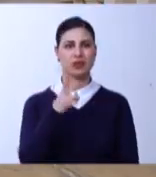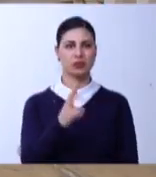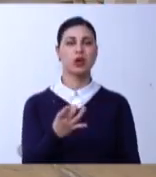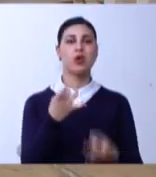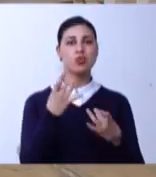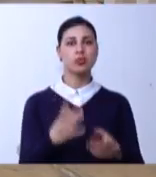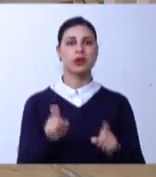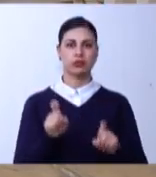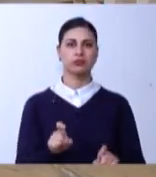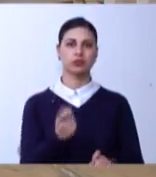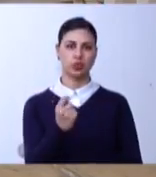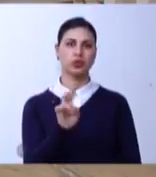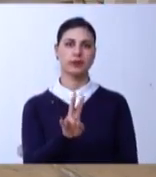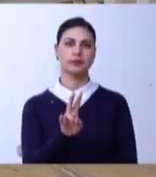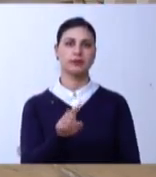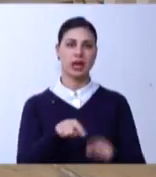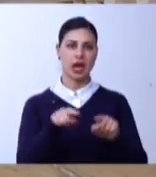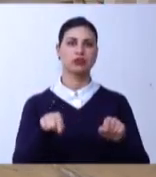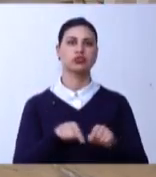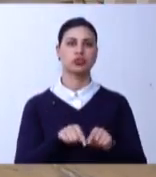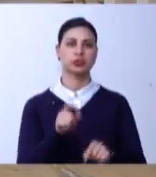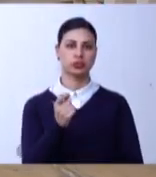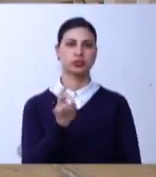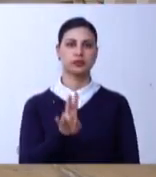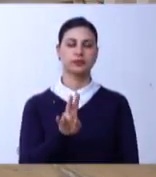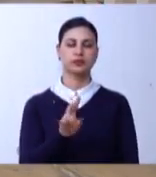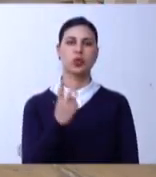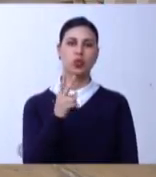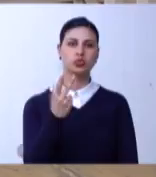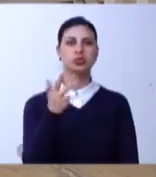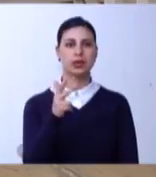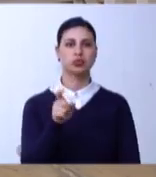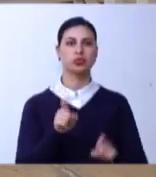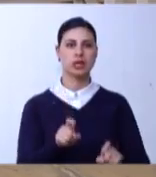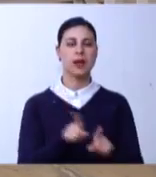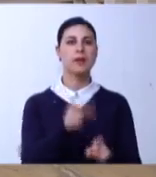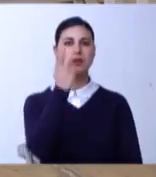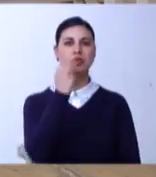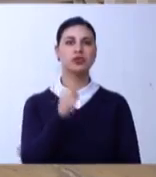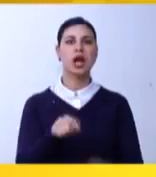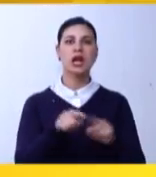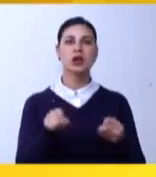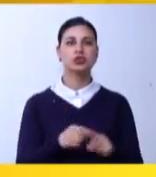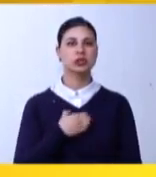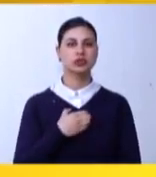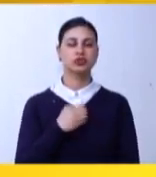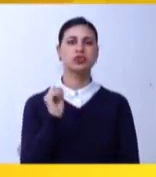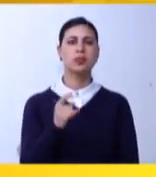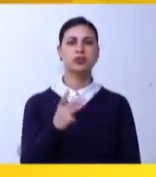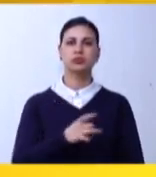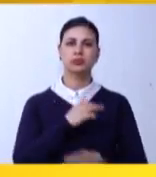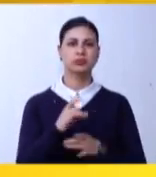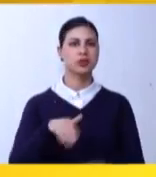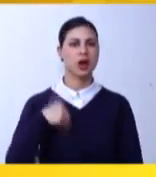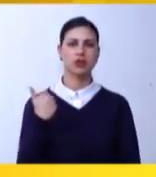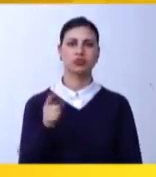უბრალოდ უნდა გარკვეული დრო გაატაროს დაახლოებით ესე 2-3 წუთი ქოთანზე და ისევ თამაშობს. თუ არ დაგვეთანხმა, თუ გაჭირველდა და